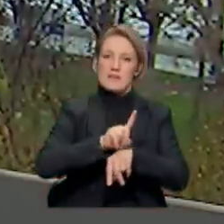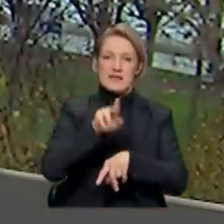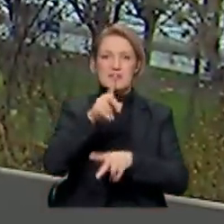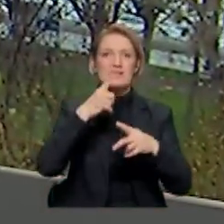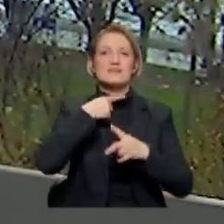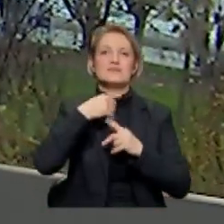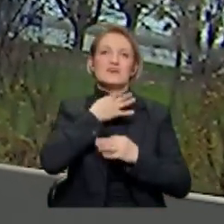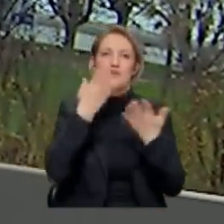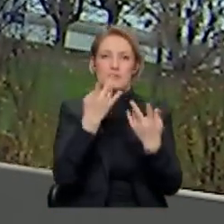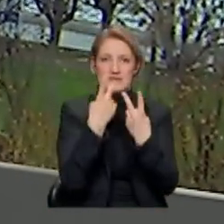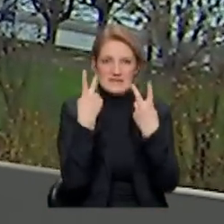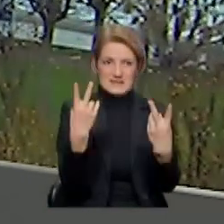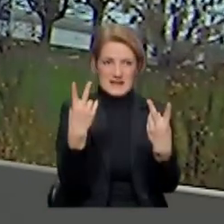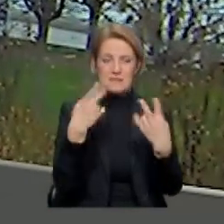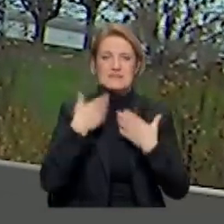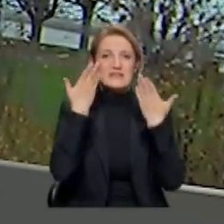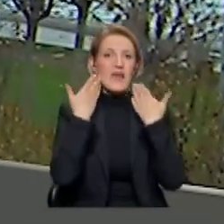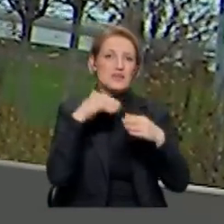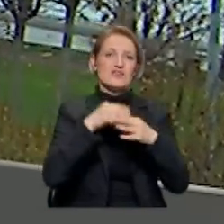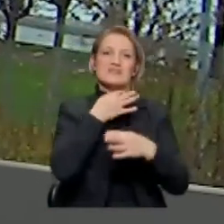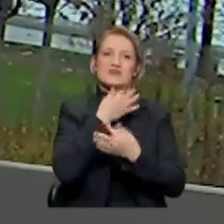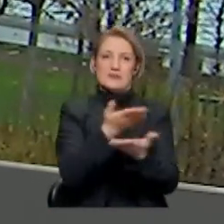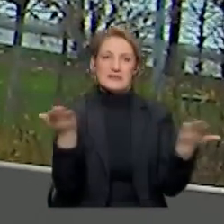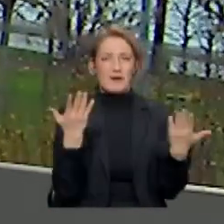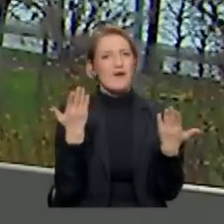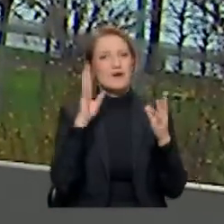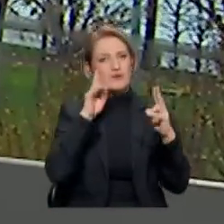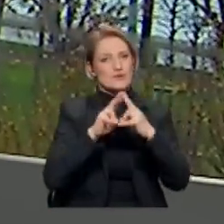sizlere. Bizi izlediğiniz için teşekkür ederiz. Hoşça kalın. Görüşürüz.